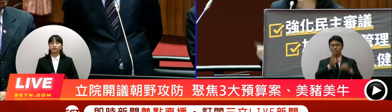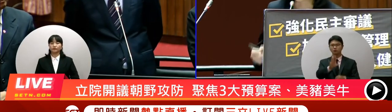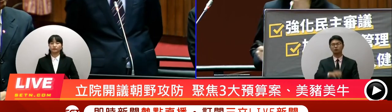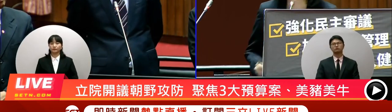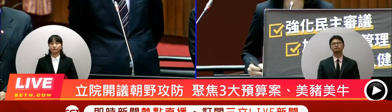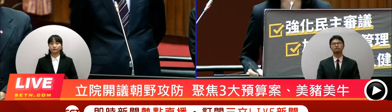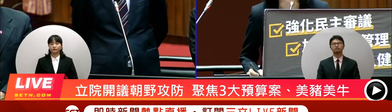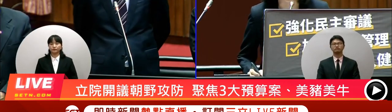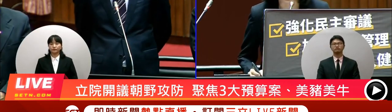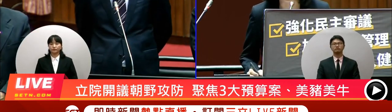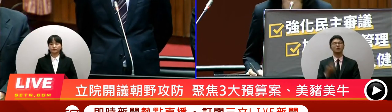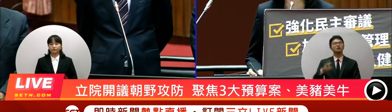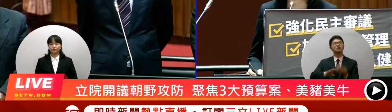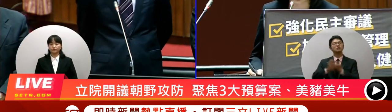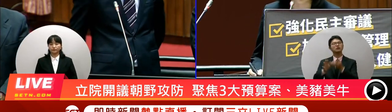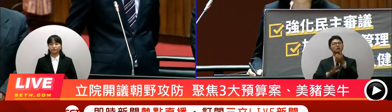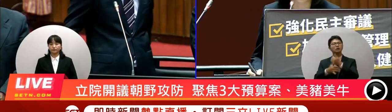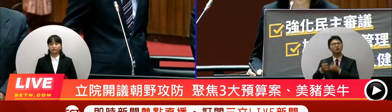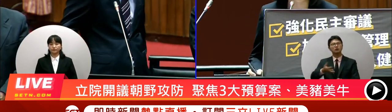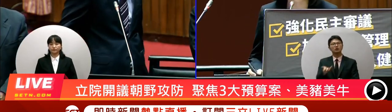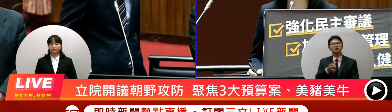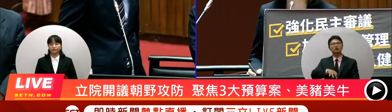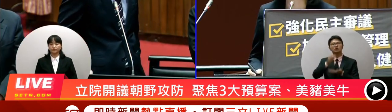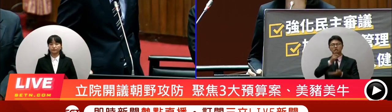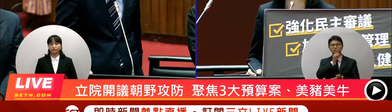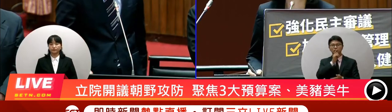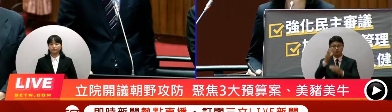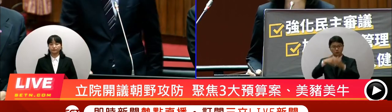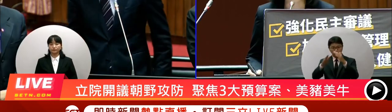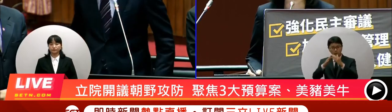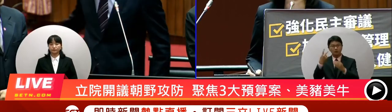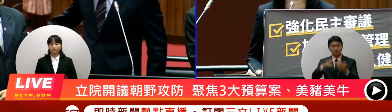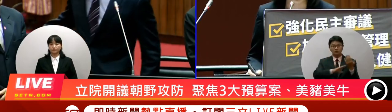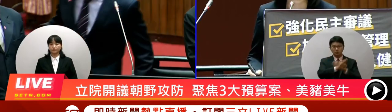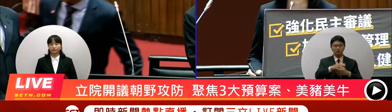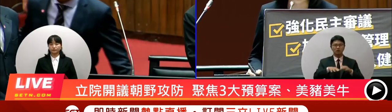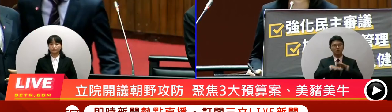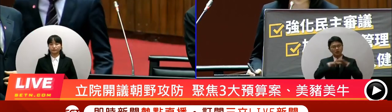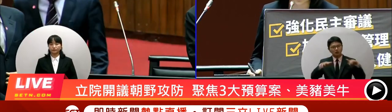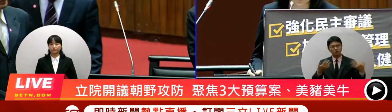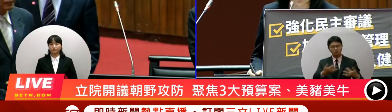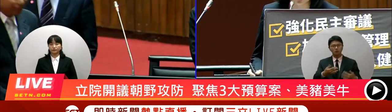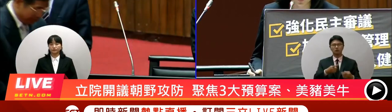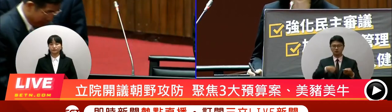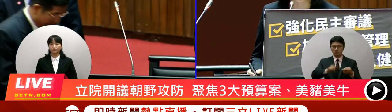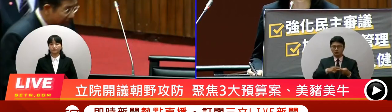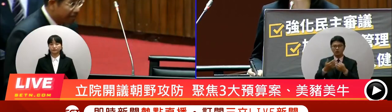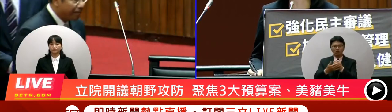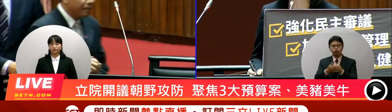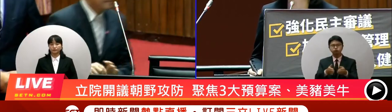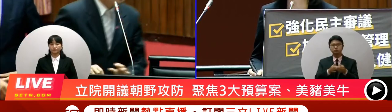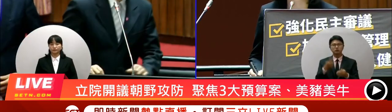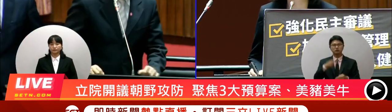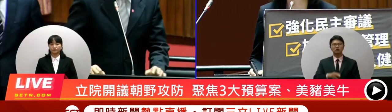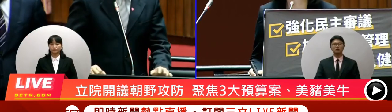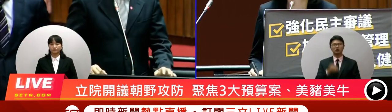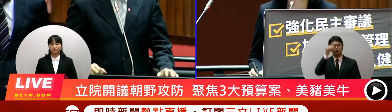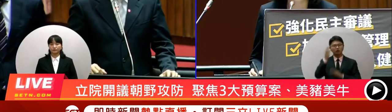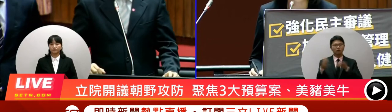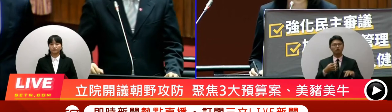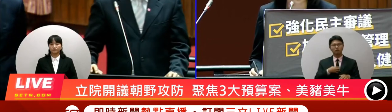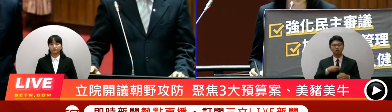刚其实也有其他委员提到说除了学校之外其实还有很多跟学童相关的安全的问题也应该一并来保障，又或者是说高风险族群，因为我